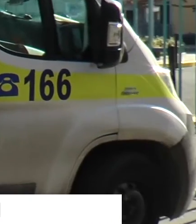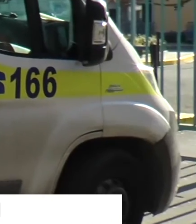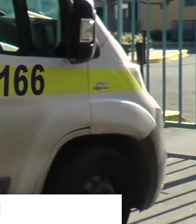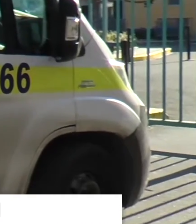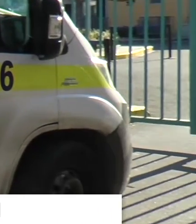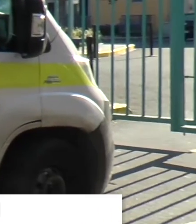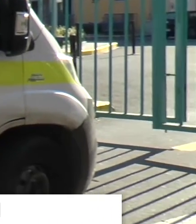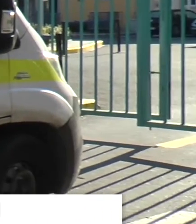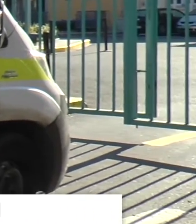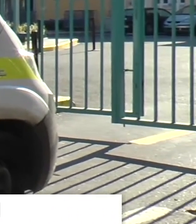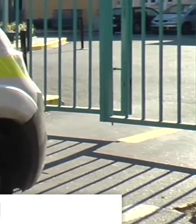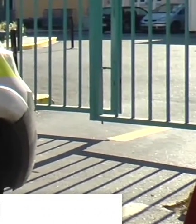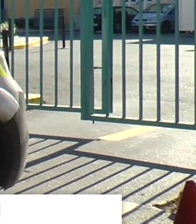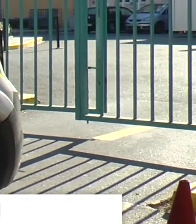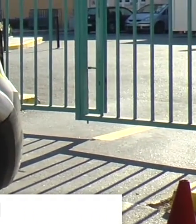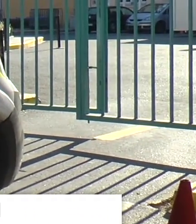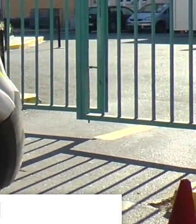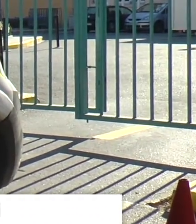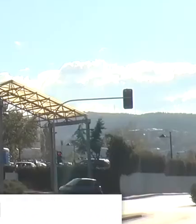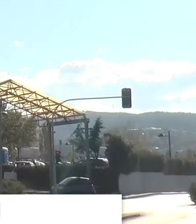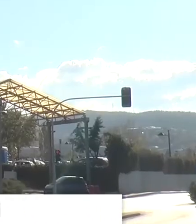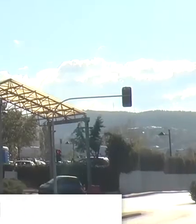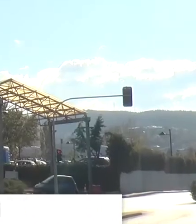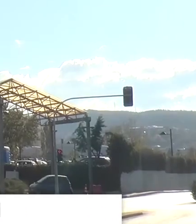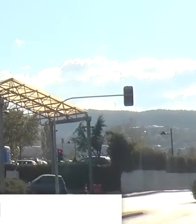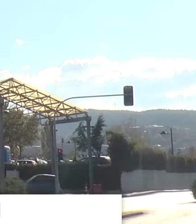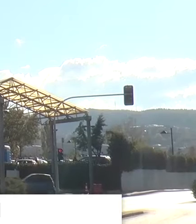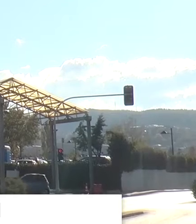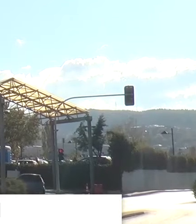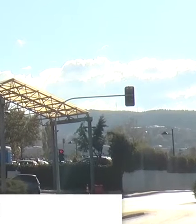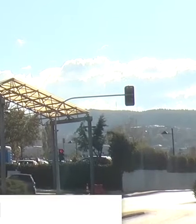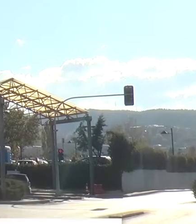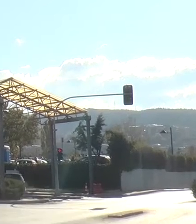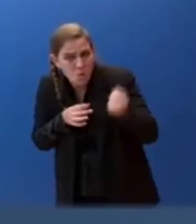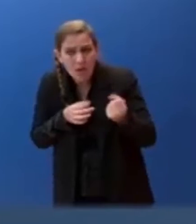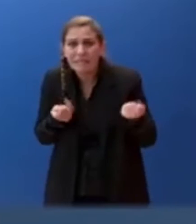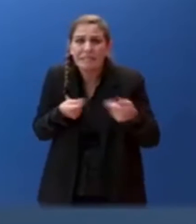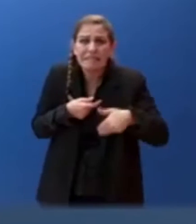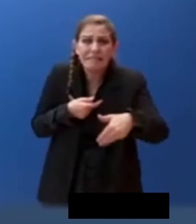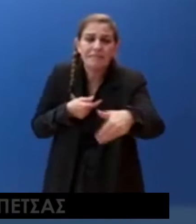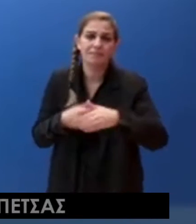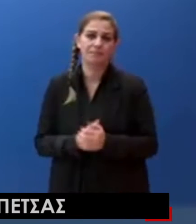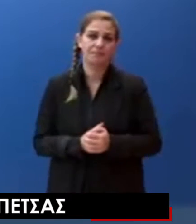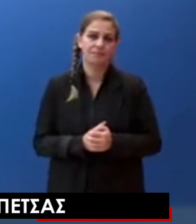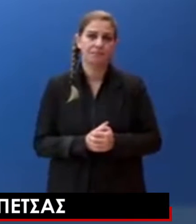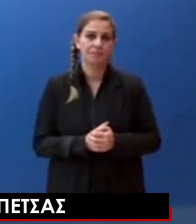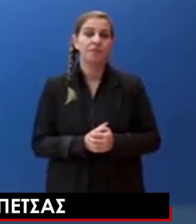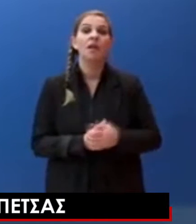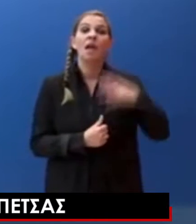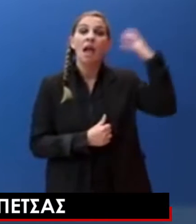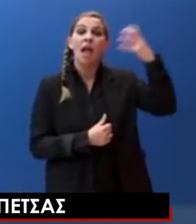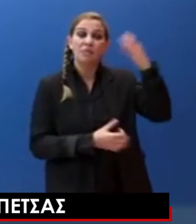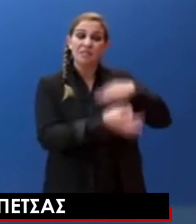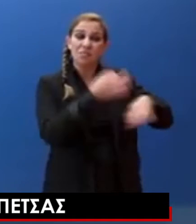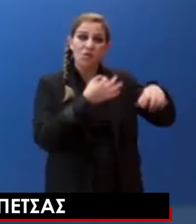ασφαλή συμπεράσματα για το πότε θα μπορούσε να υπάρξει σχετική χαλάρωση της καραντίνας. Σύμφωνα με τα στοιχεία των ειδικών και αυτά